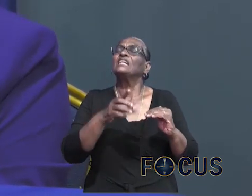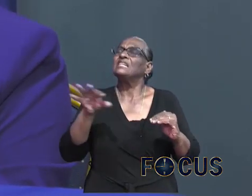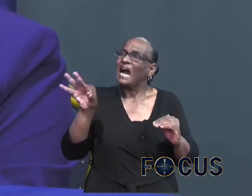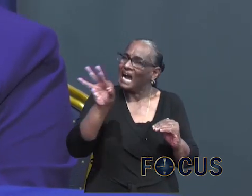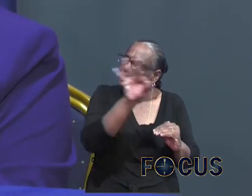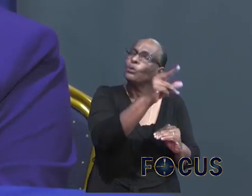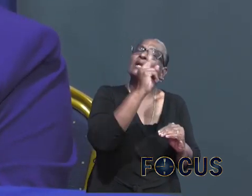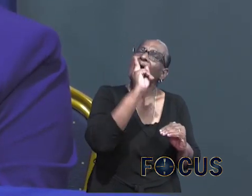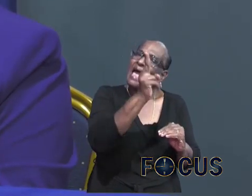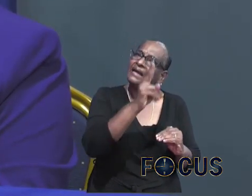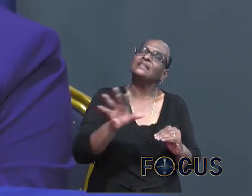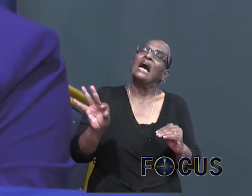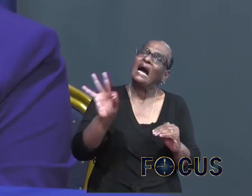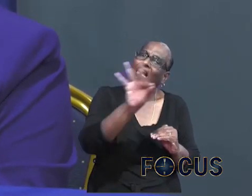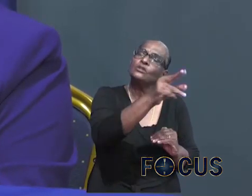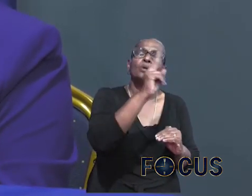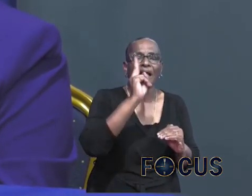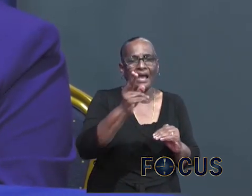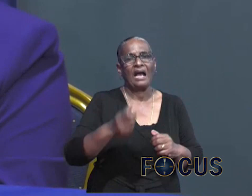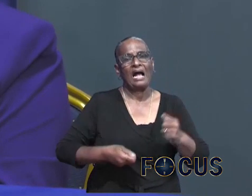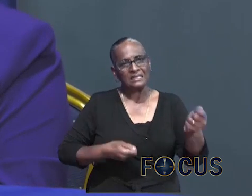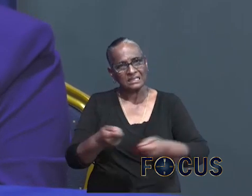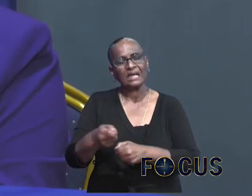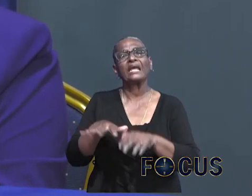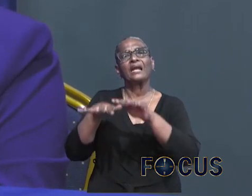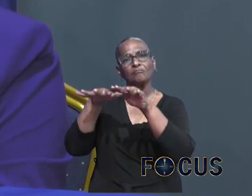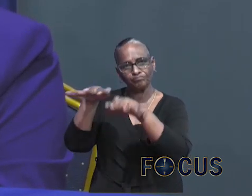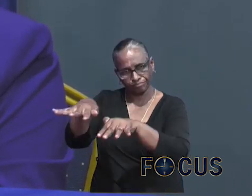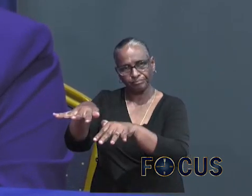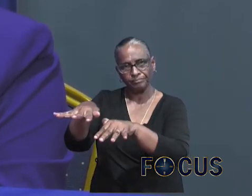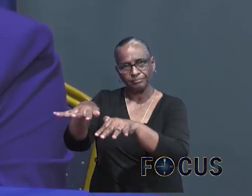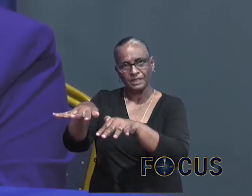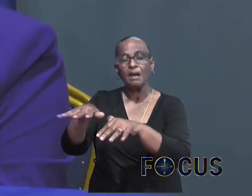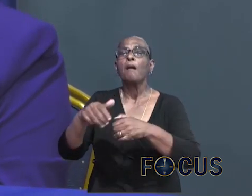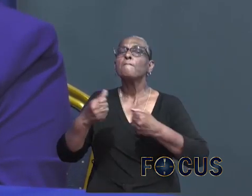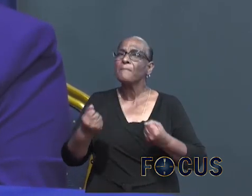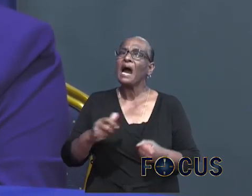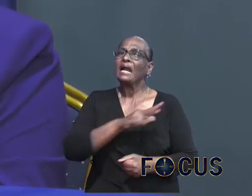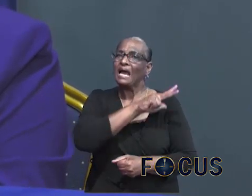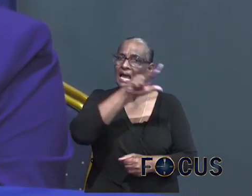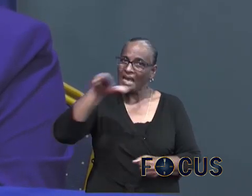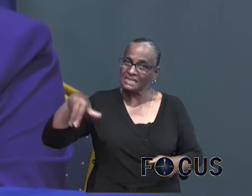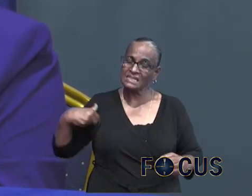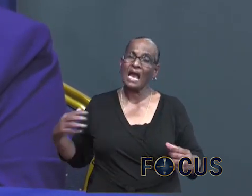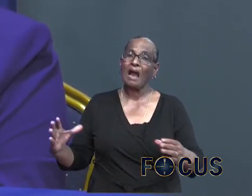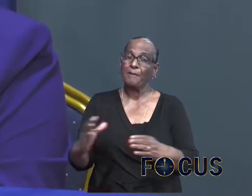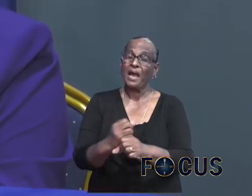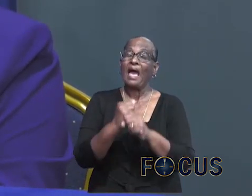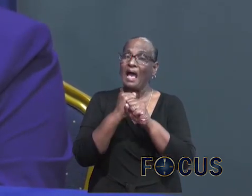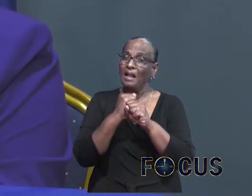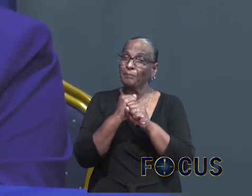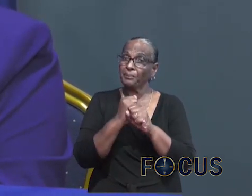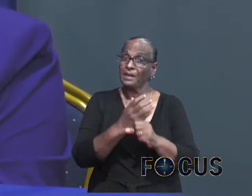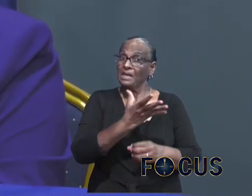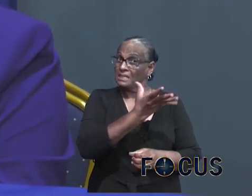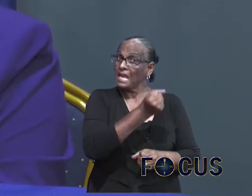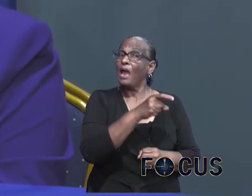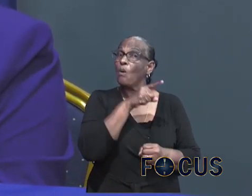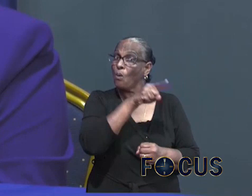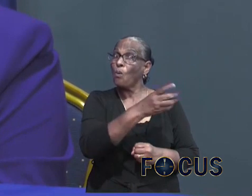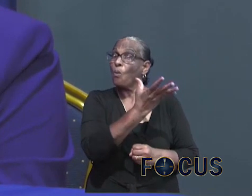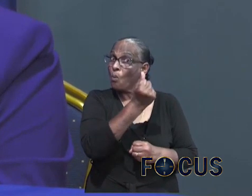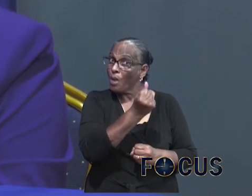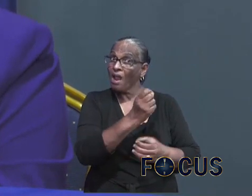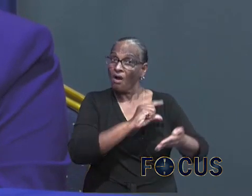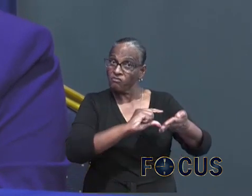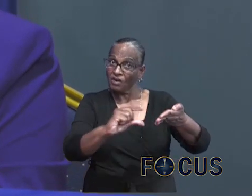krijgen wanneer de regering er gaat zijn. Laten wij elkaar alvast ook helpen. Als u bereid bent om de vragen nu al